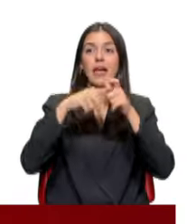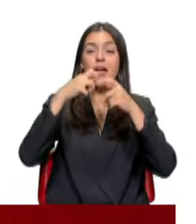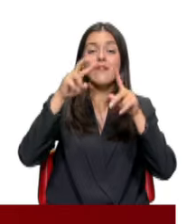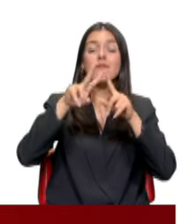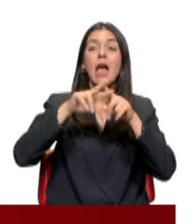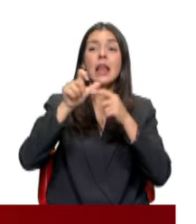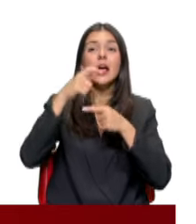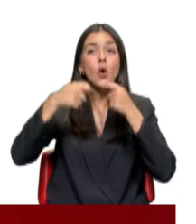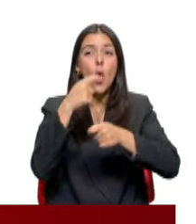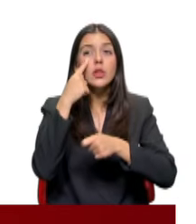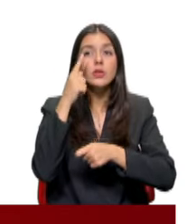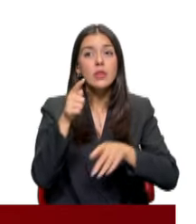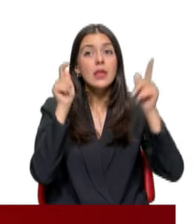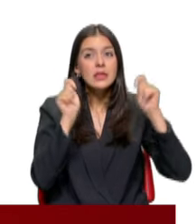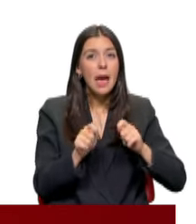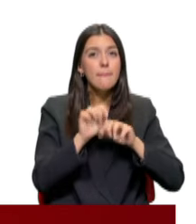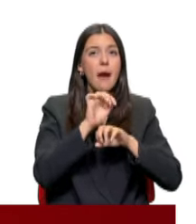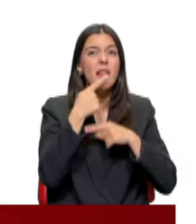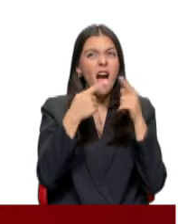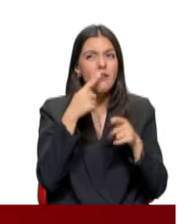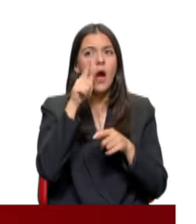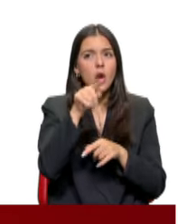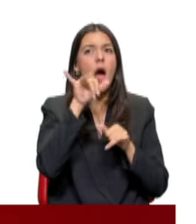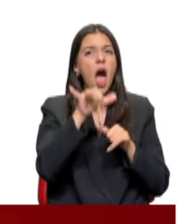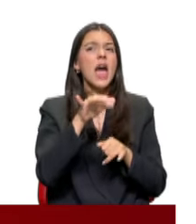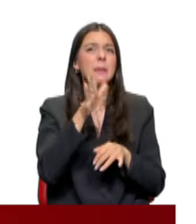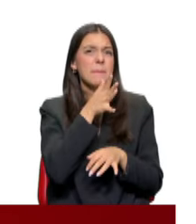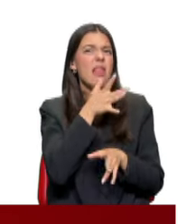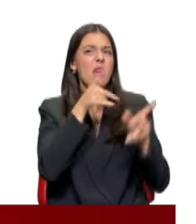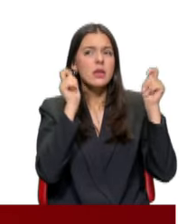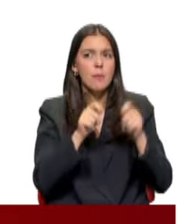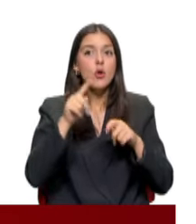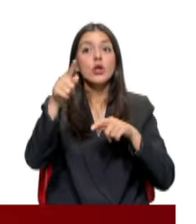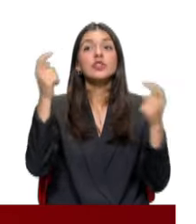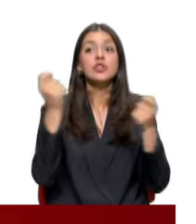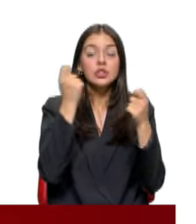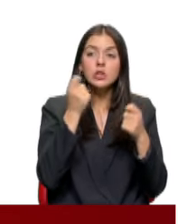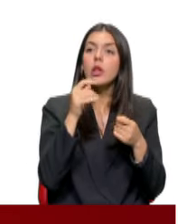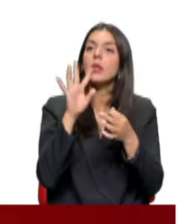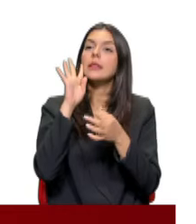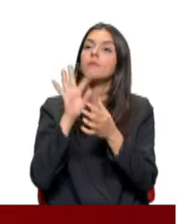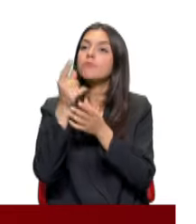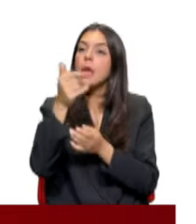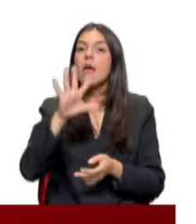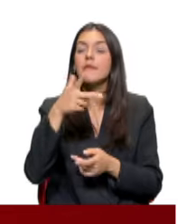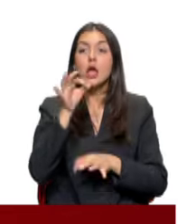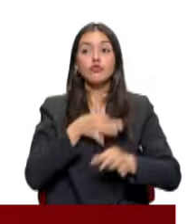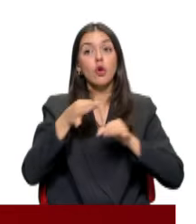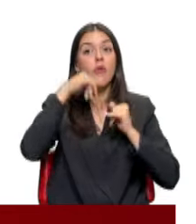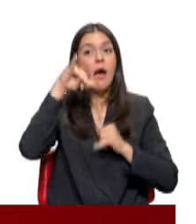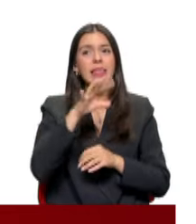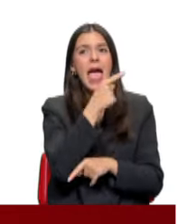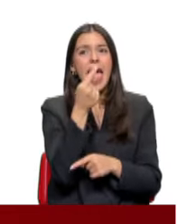saldırıların kasıtlı olduğunu düşünüyor ve bu saldırıları yapanları kınıyorum. Fernas'ın çalışanların mali ve sosyal haklarını eksiksiz bir